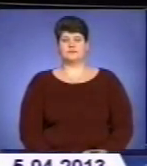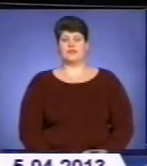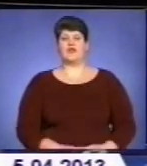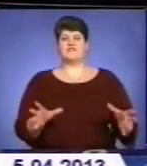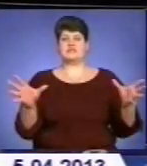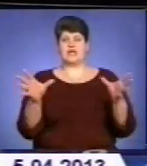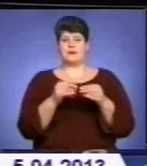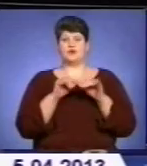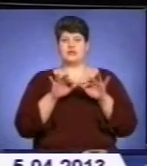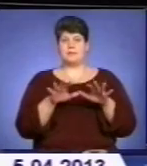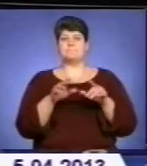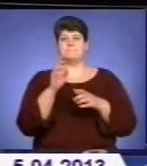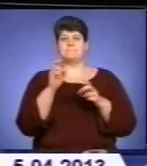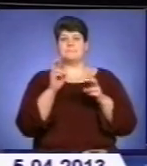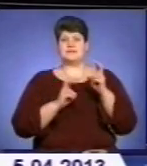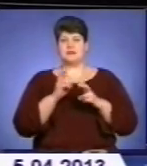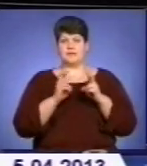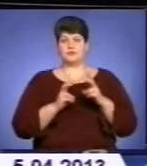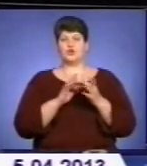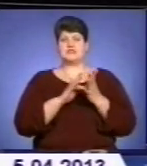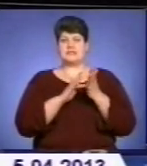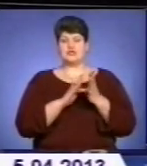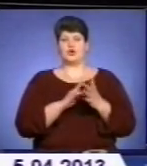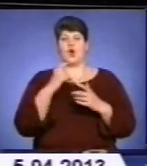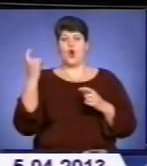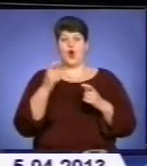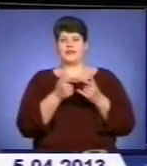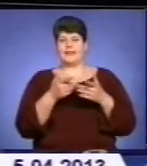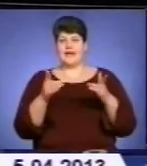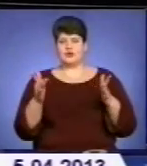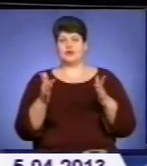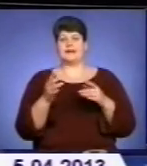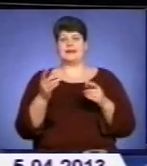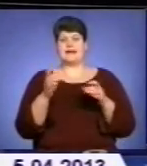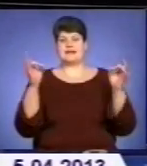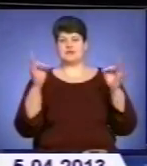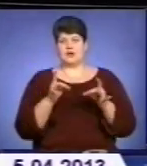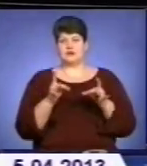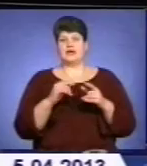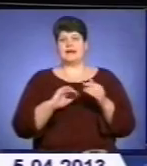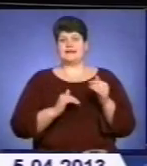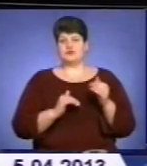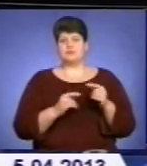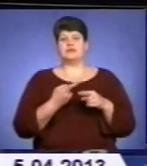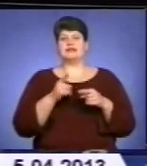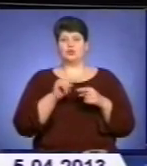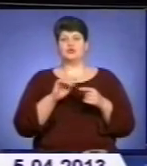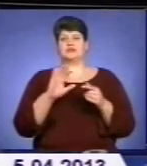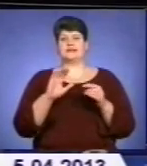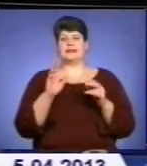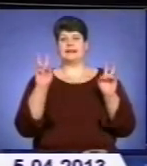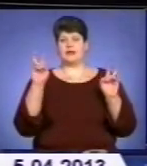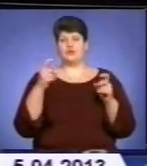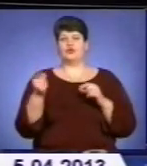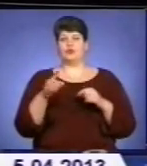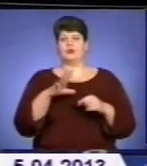Взаємодія підприємств туристичної, готельної і ресторанної індустрії, реалії та перспективи. На таку тему у Тернополі відбувся